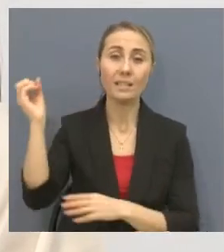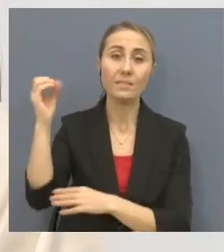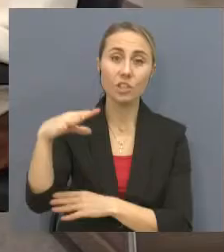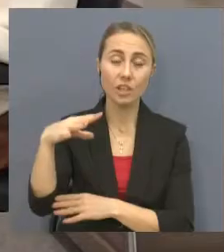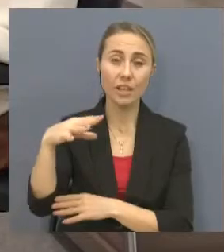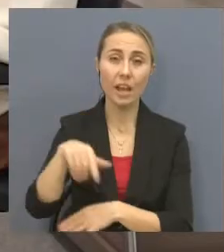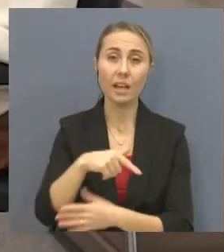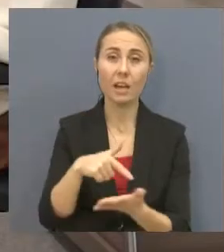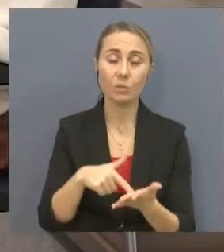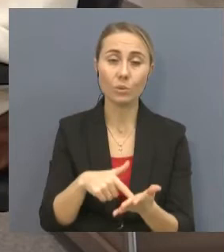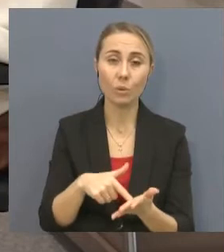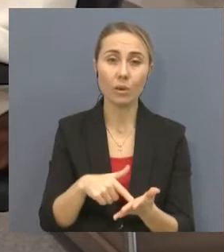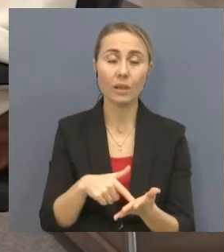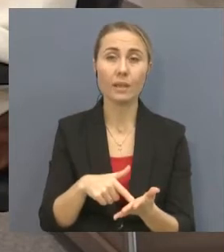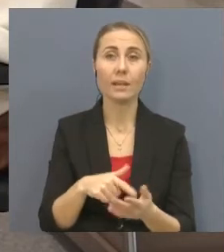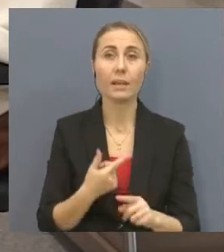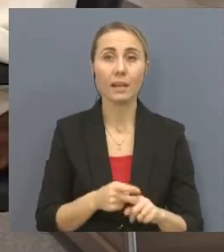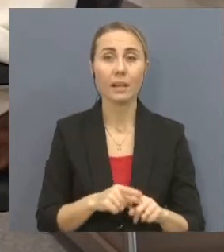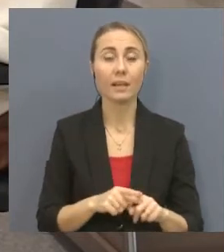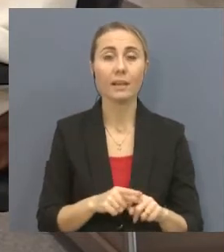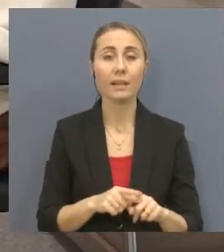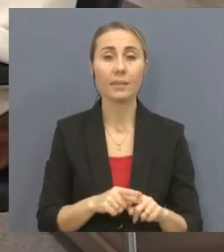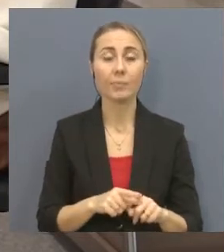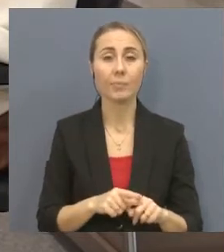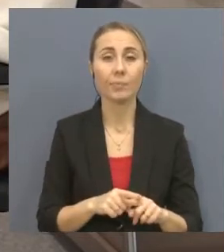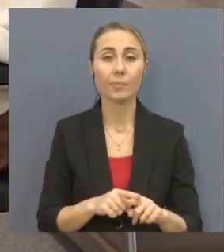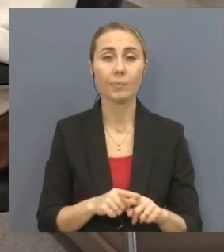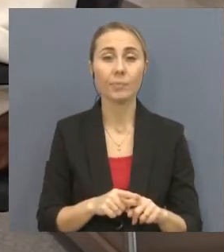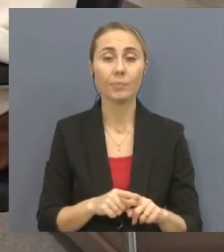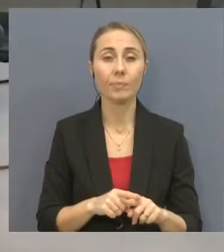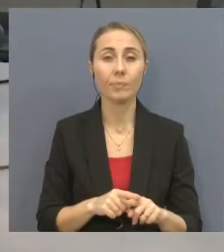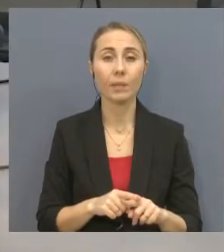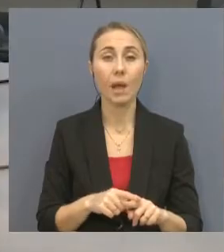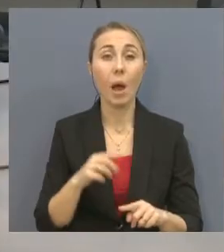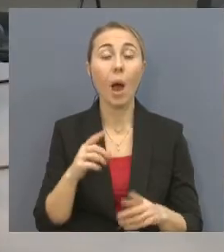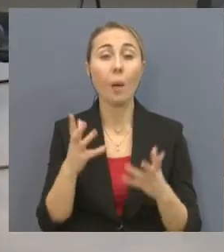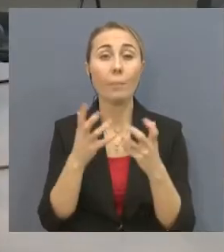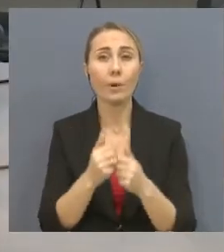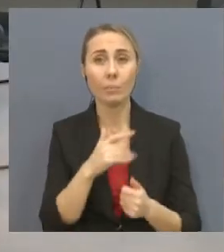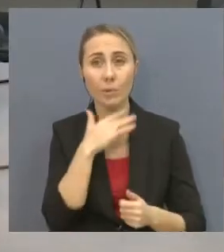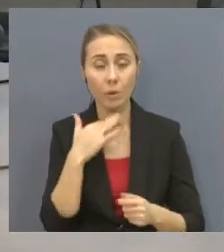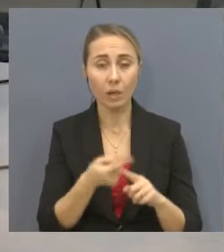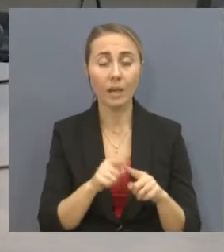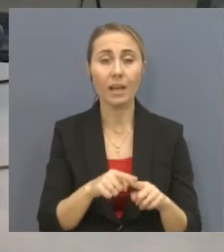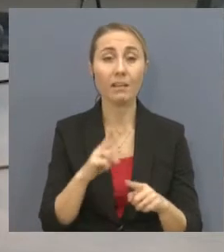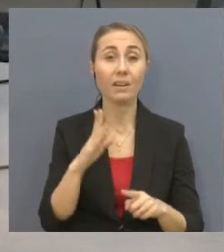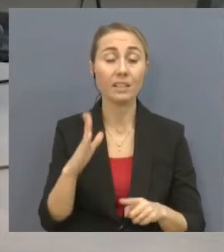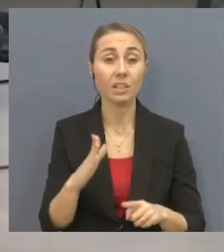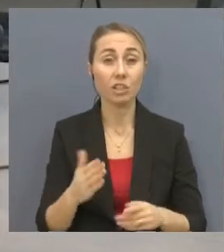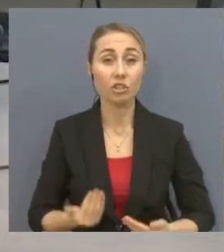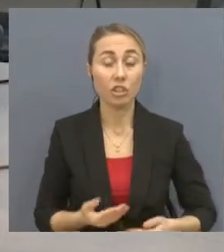городское это либо ре зация многоквартирных жилых домов